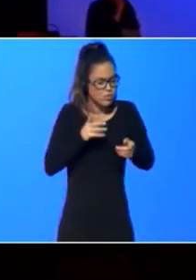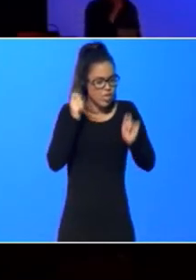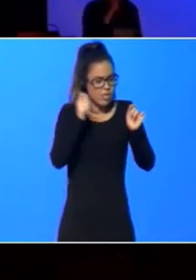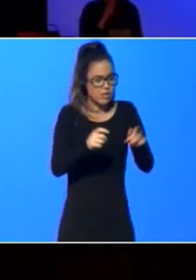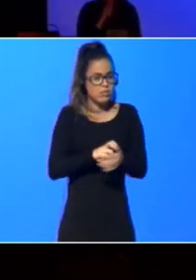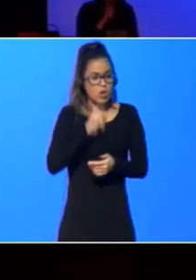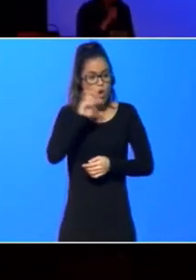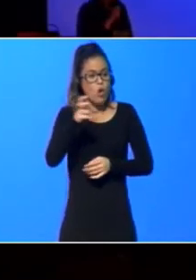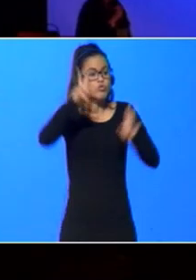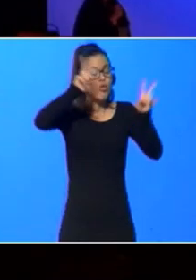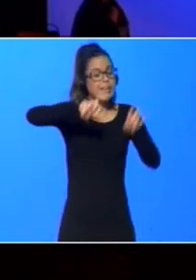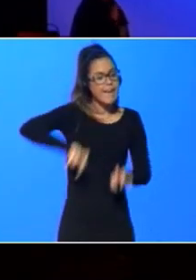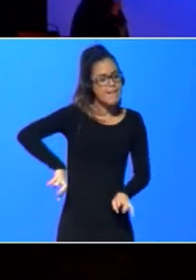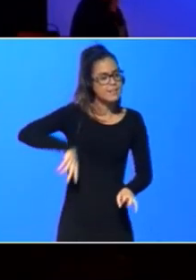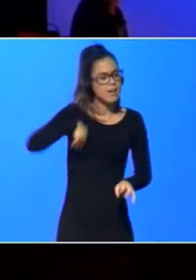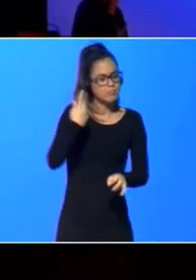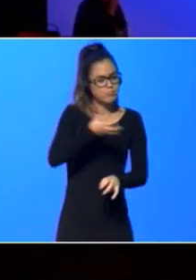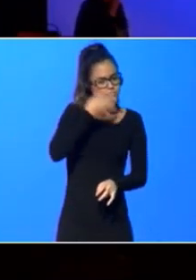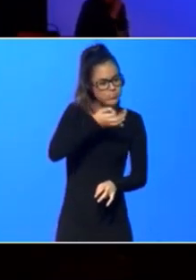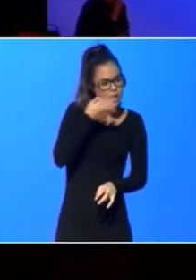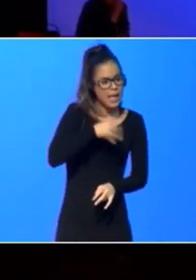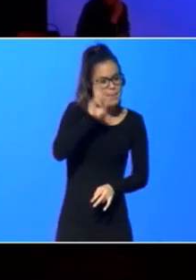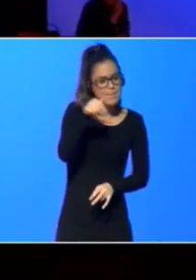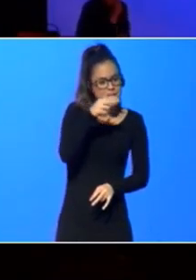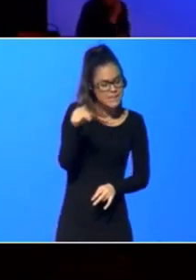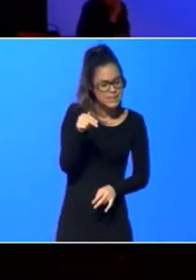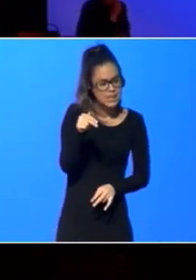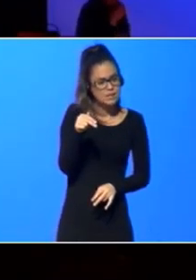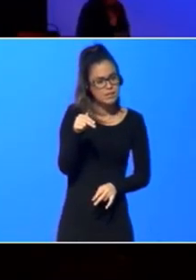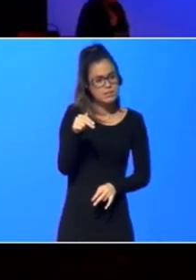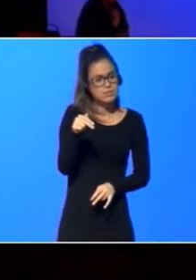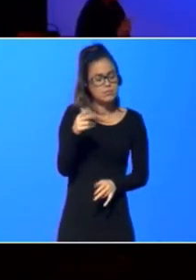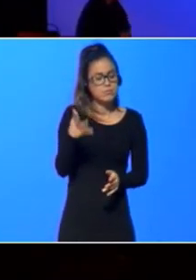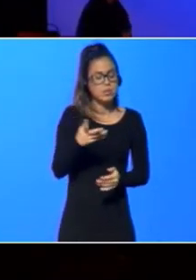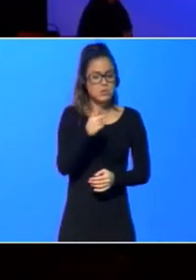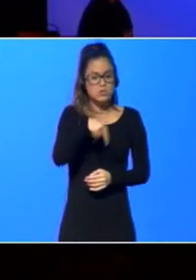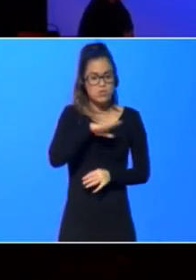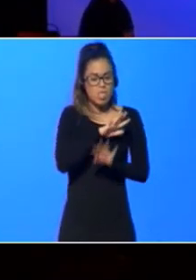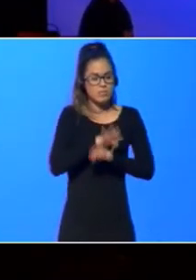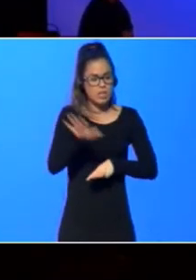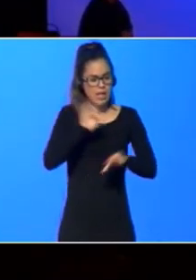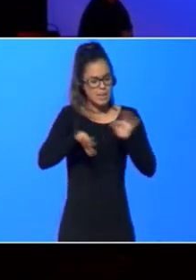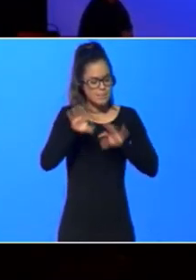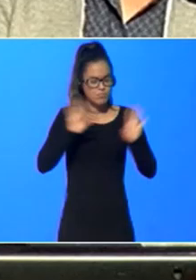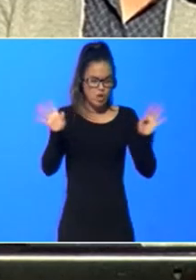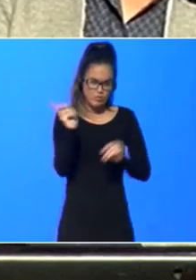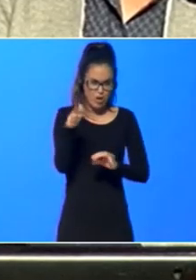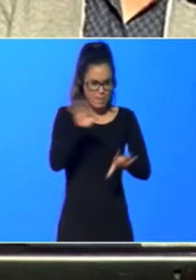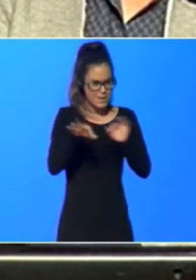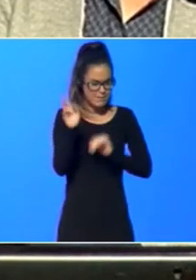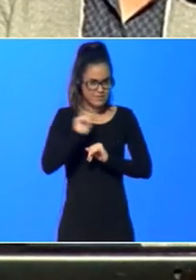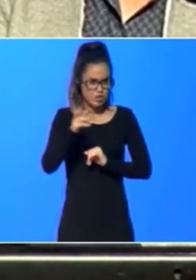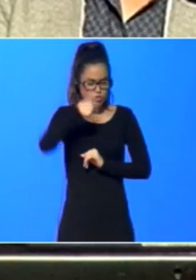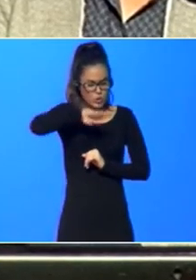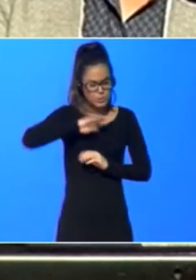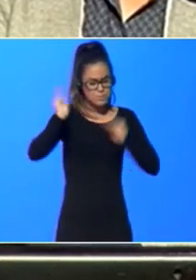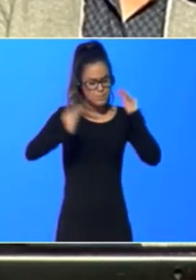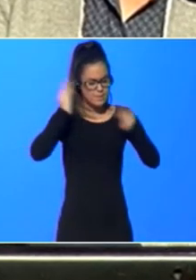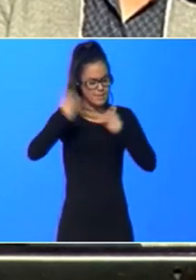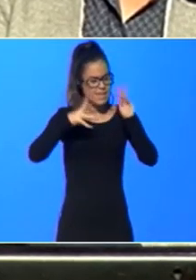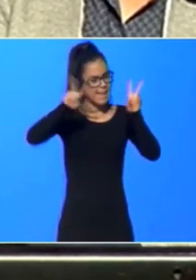ebesen, ikerketetako emaitzak, eta erabaki gendun, bueno, erabaki esparkatu, pentsatu gendun jarraitu beharko